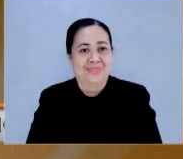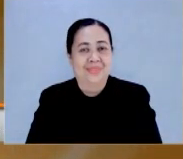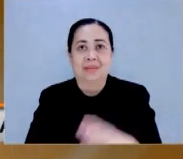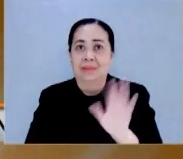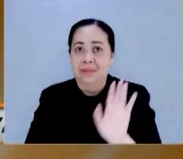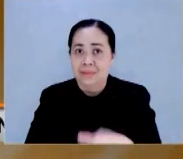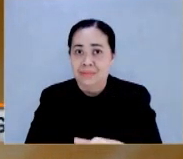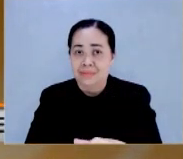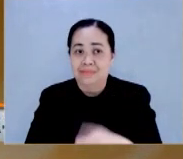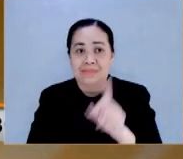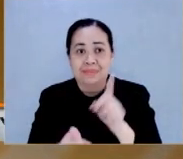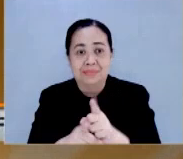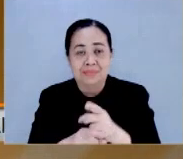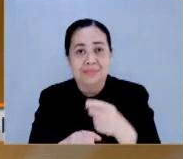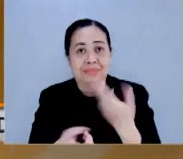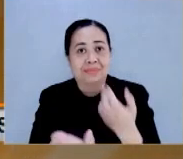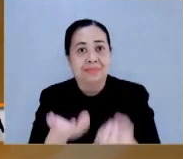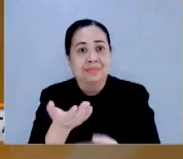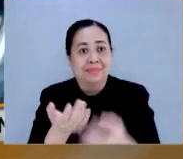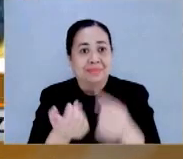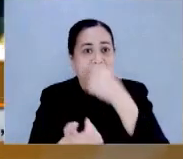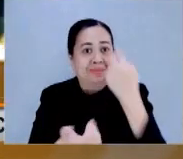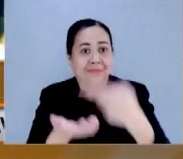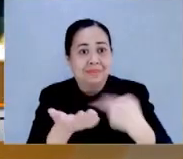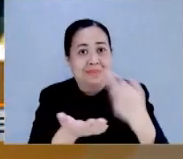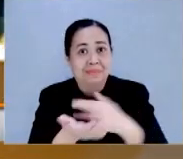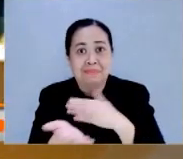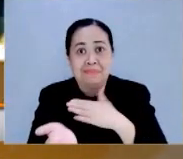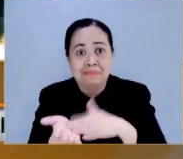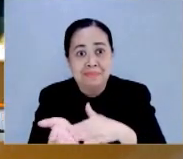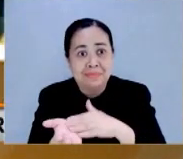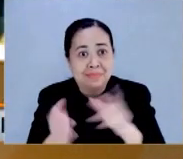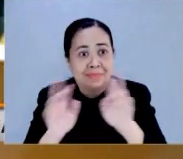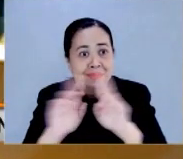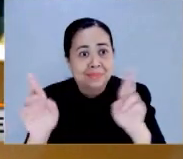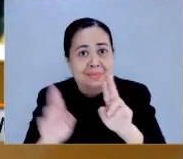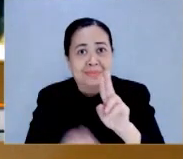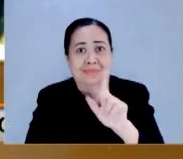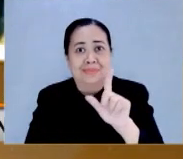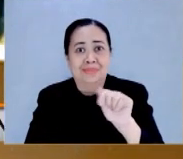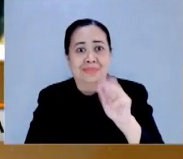Toy, magsaing ka na ng black rice, please. Ready na mga ulam eh.